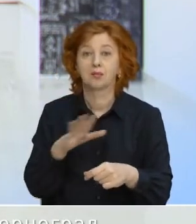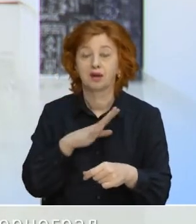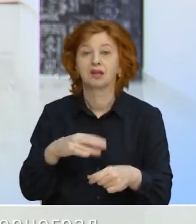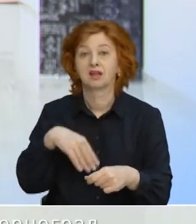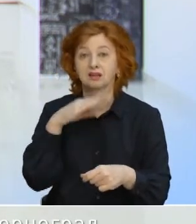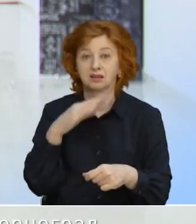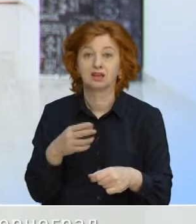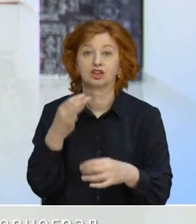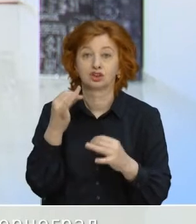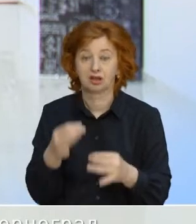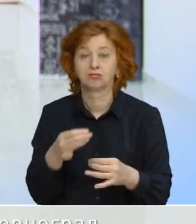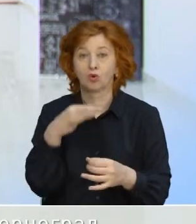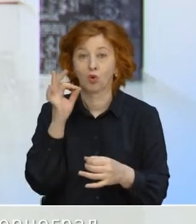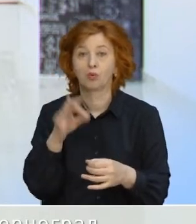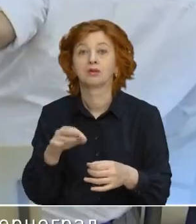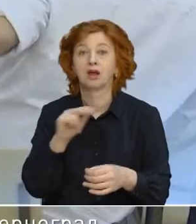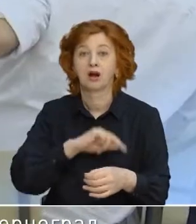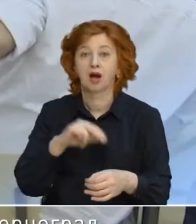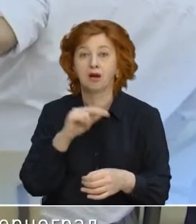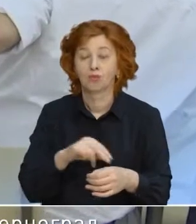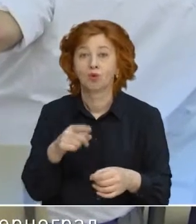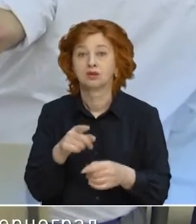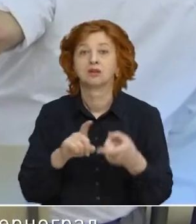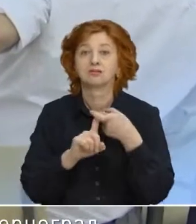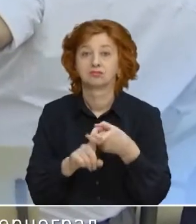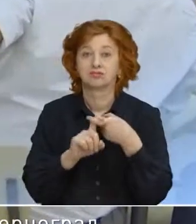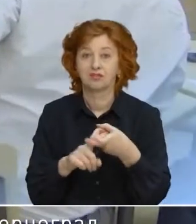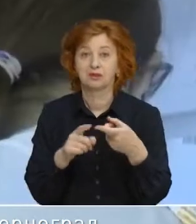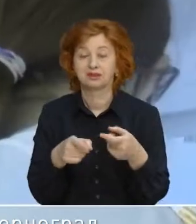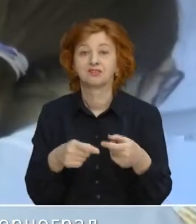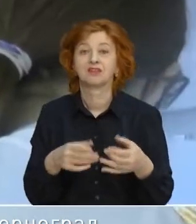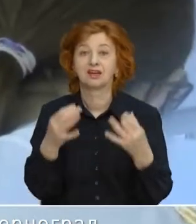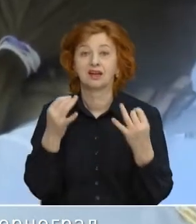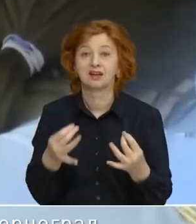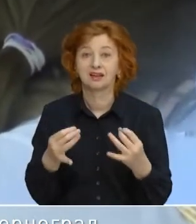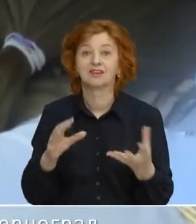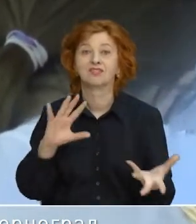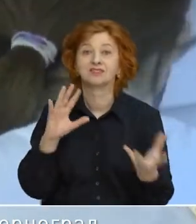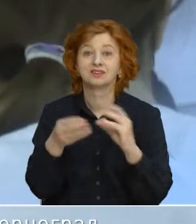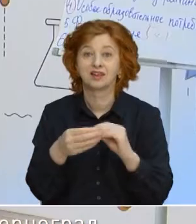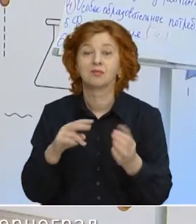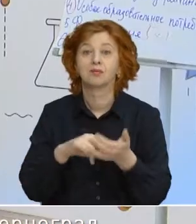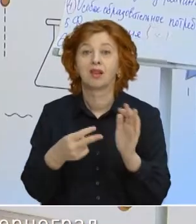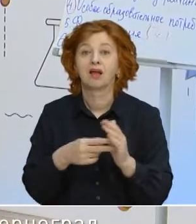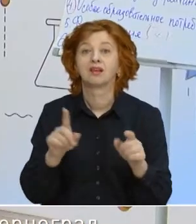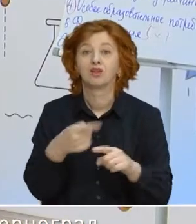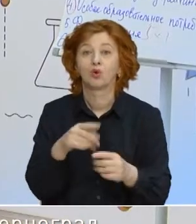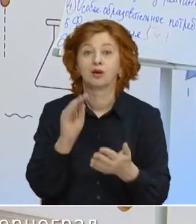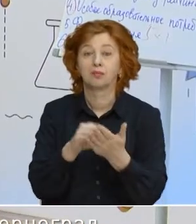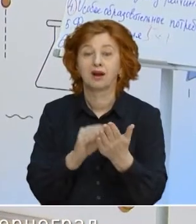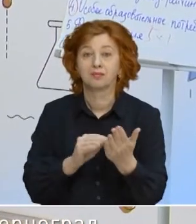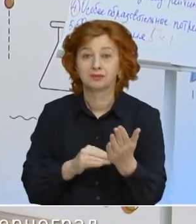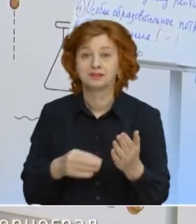гибкая. И мы работаем, и учителя работают со всем спектром тех платформ, которые сегодня присутствуют. Школа